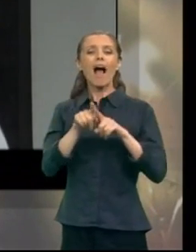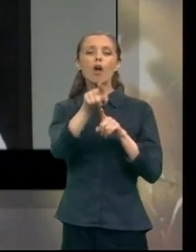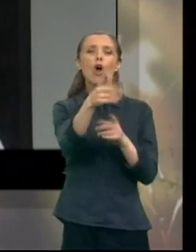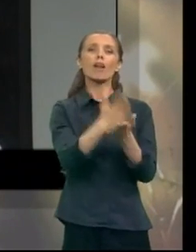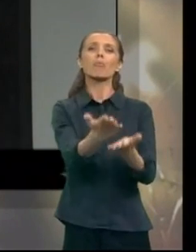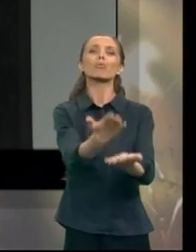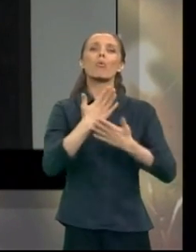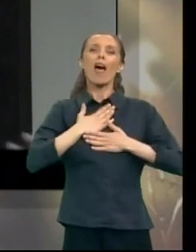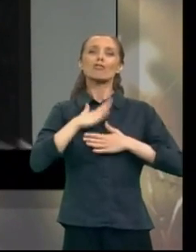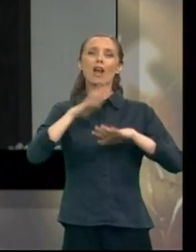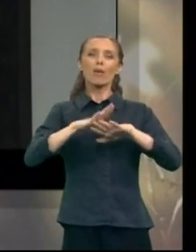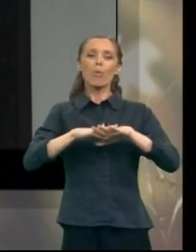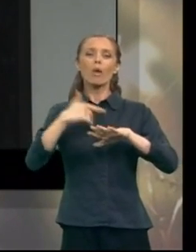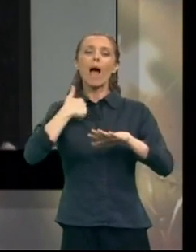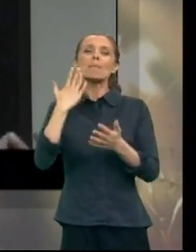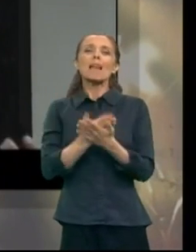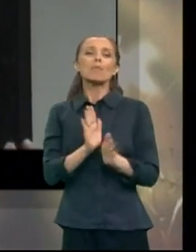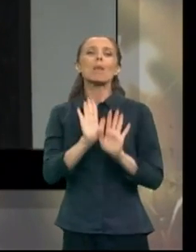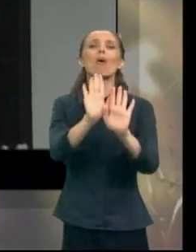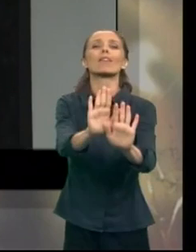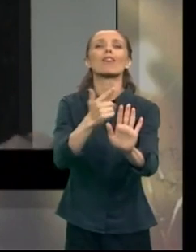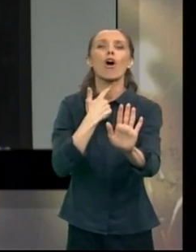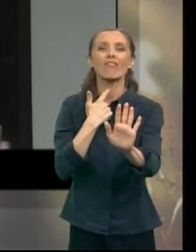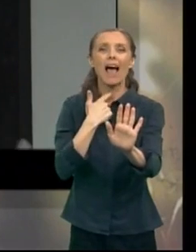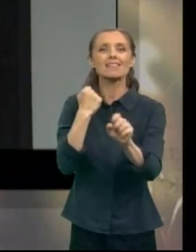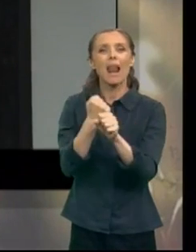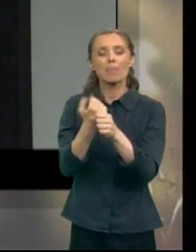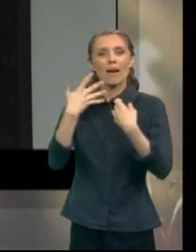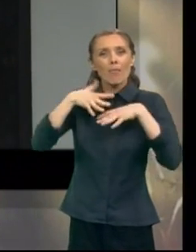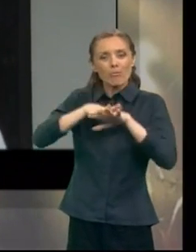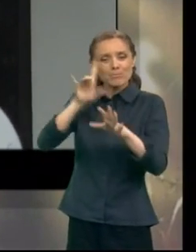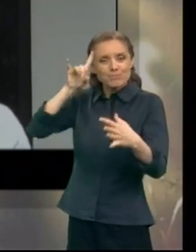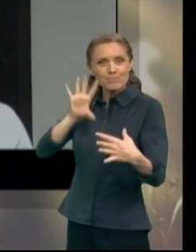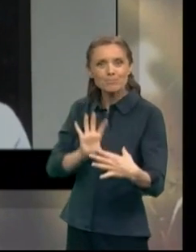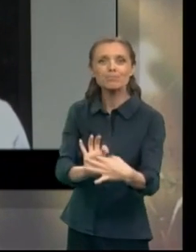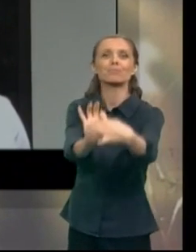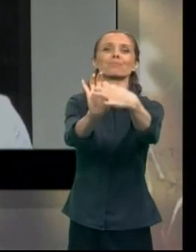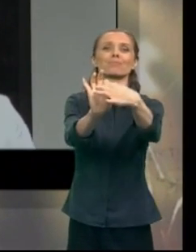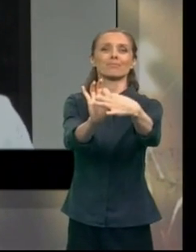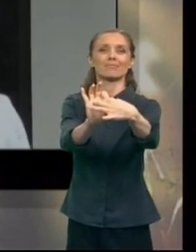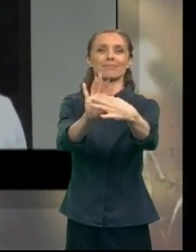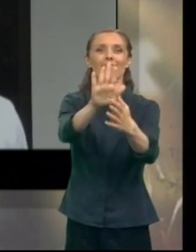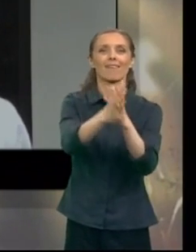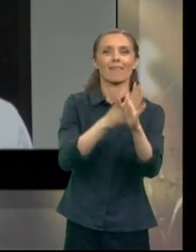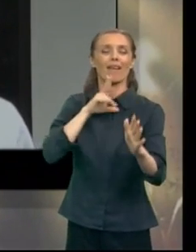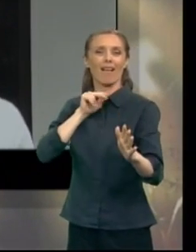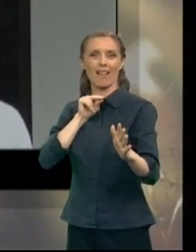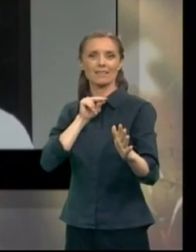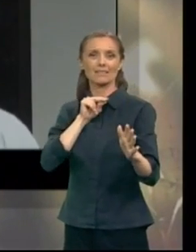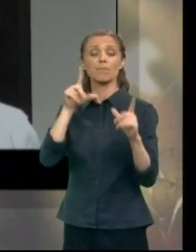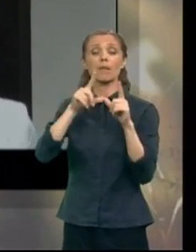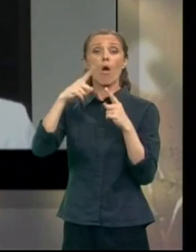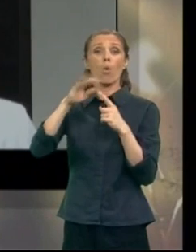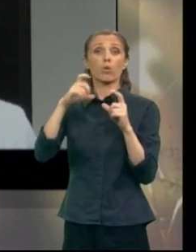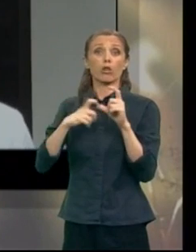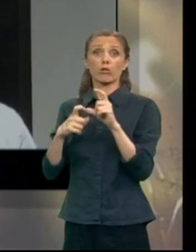da postanemo i da taj način napravimo inkluziju i da spojimo jedne i druge. Utlos, koji je